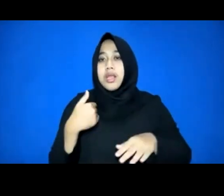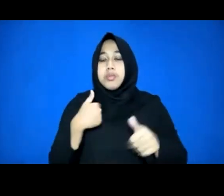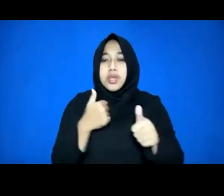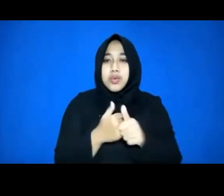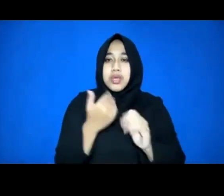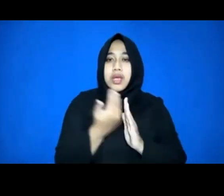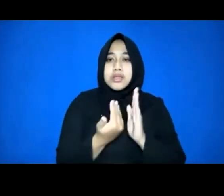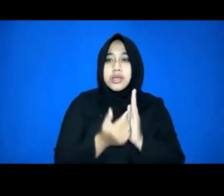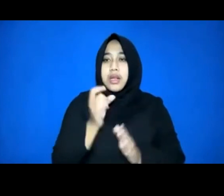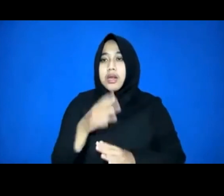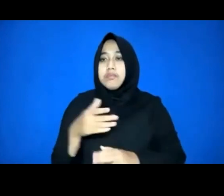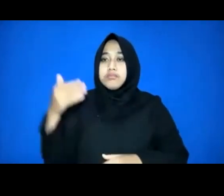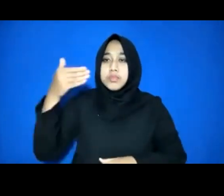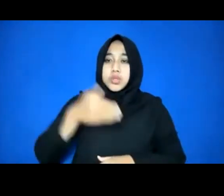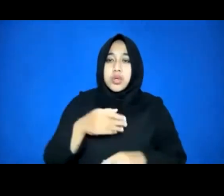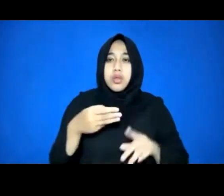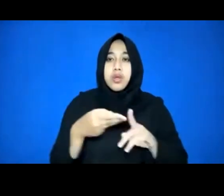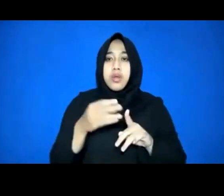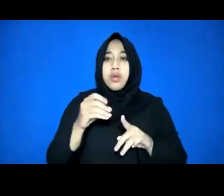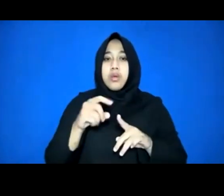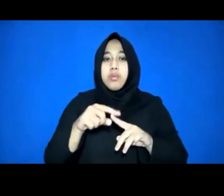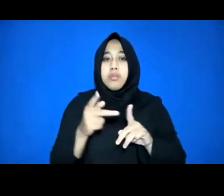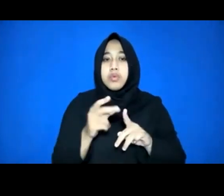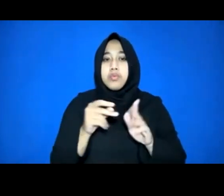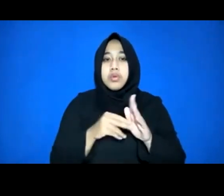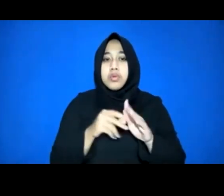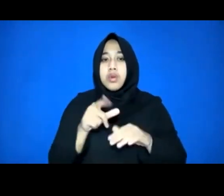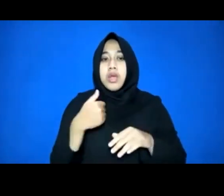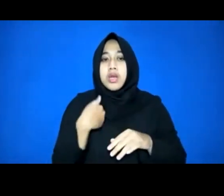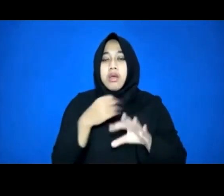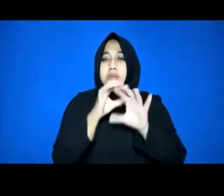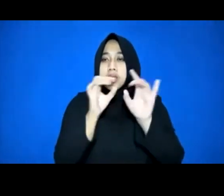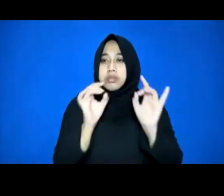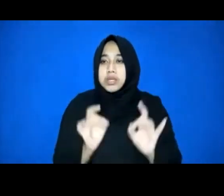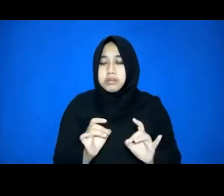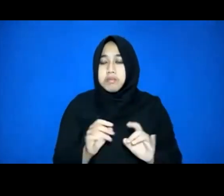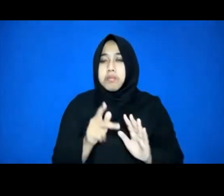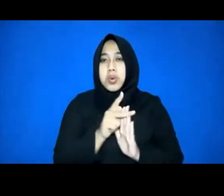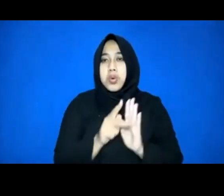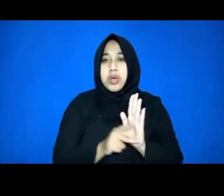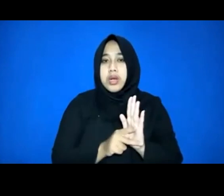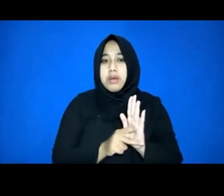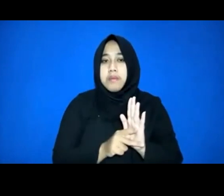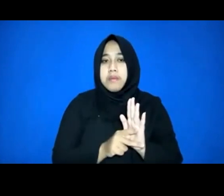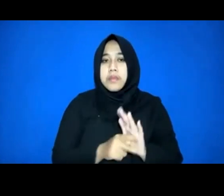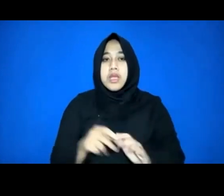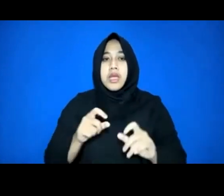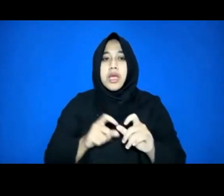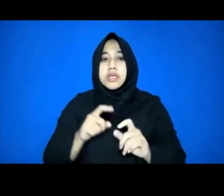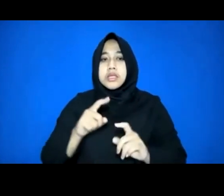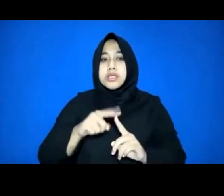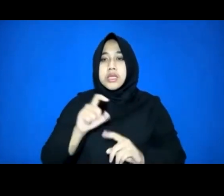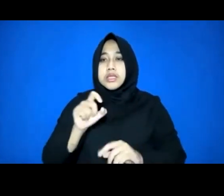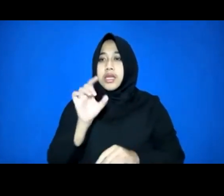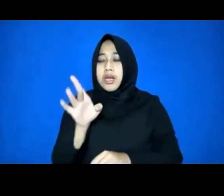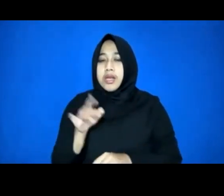bisa mengunjungi booth virtual kami yang di sana terdapat berbagai macam juga program-program Save the Children yang lainnya.